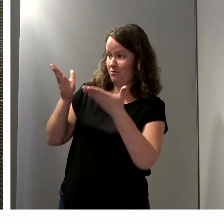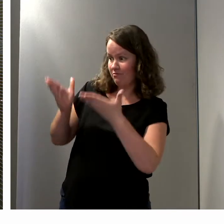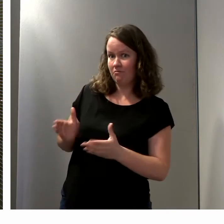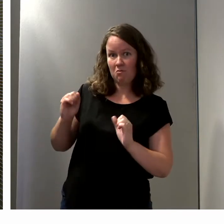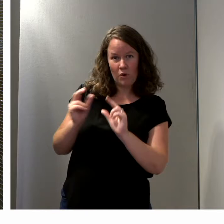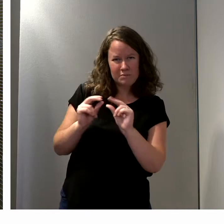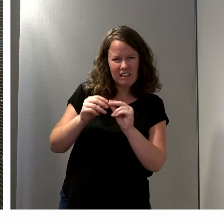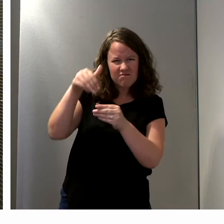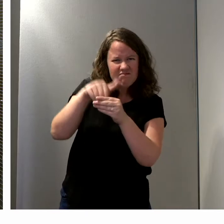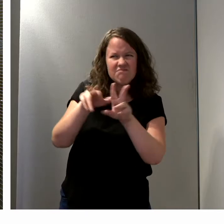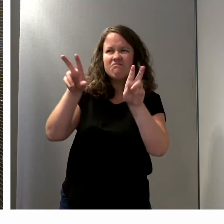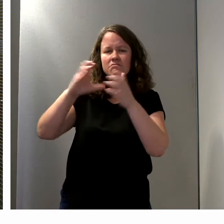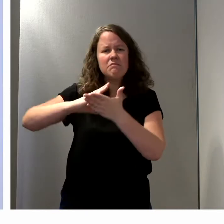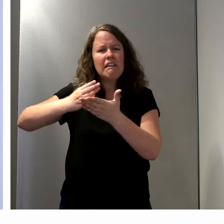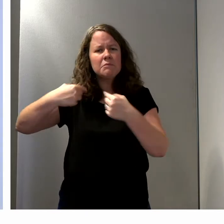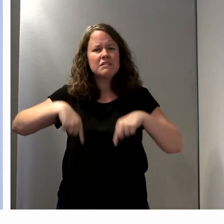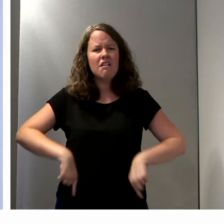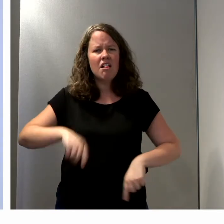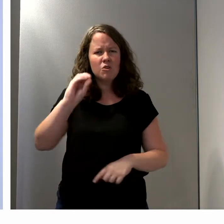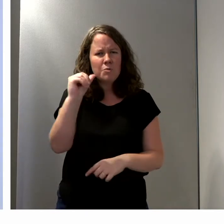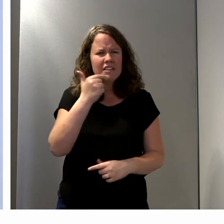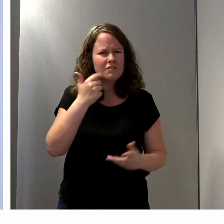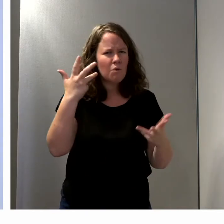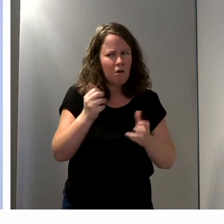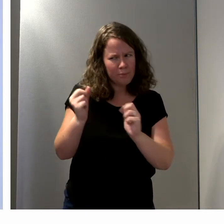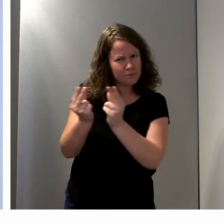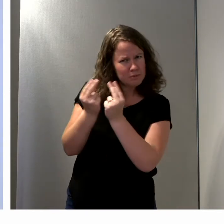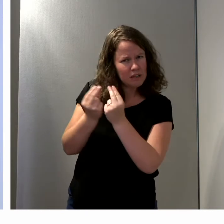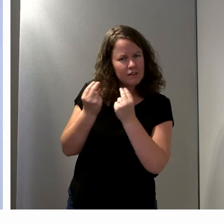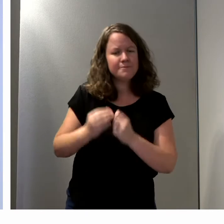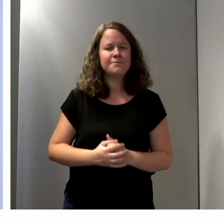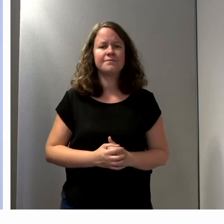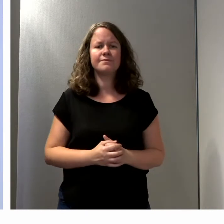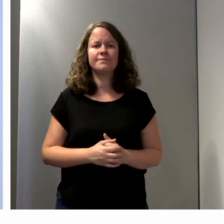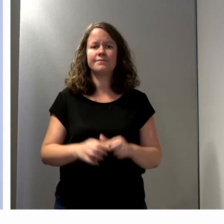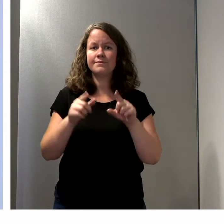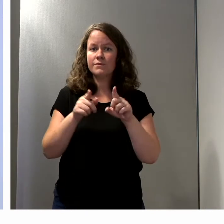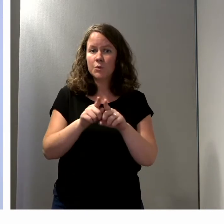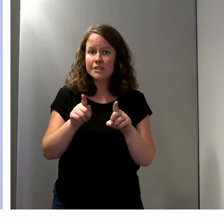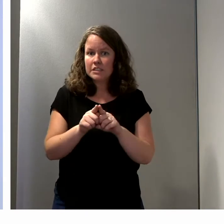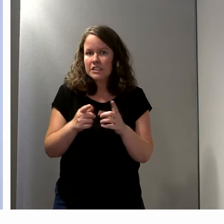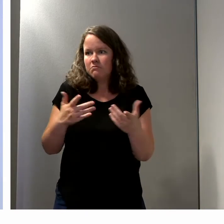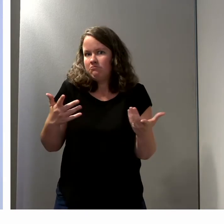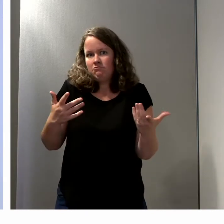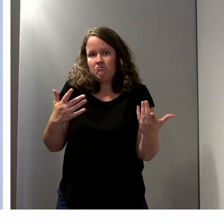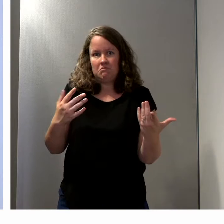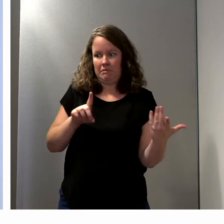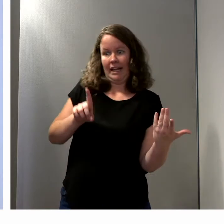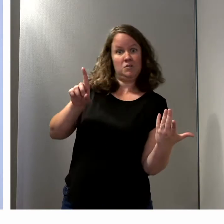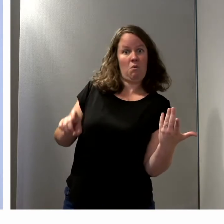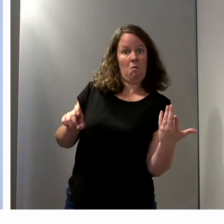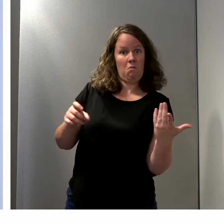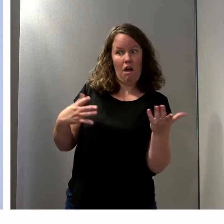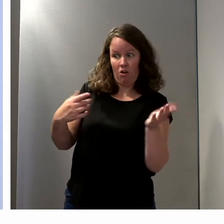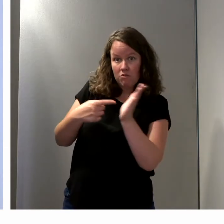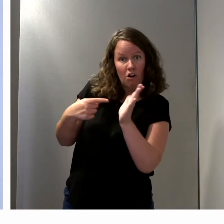que c'est que cette direction que certains d'entre nous connaissent déjà, et puis peut-être un peu d'ores et déjà commencer à travailler sur cette question de